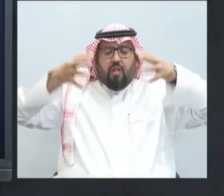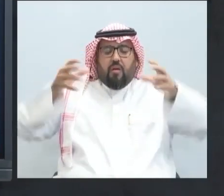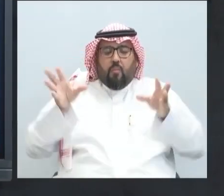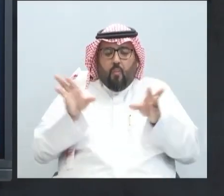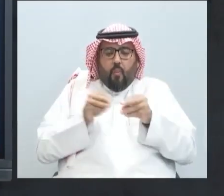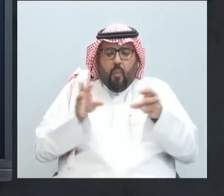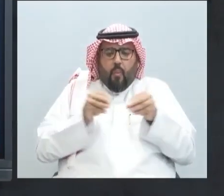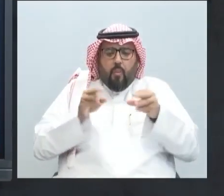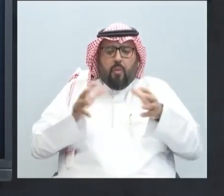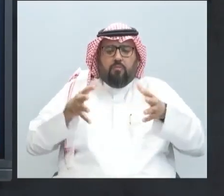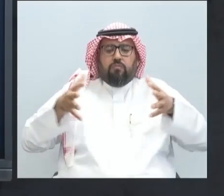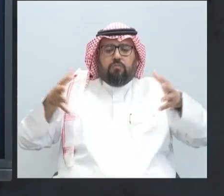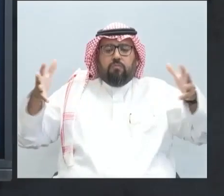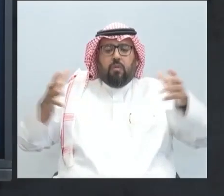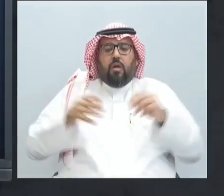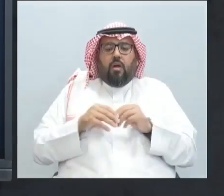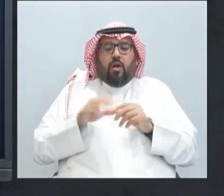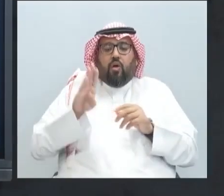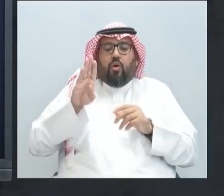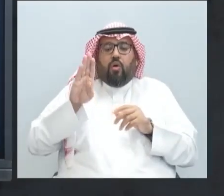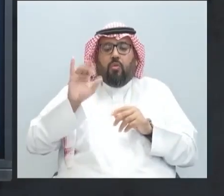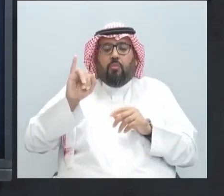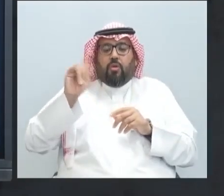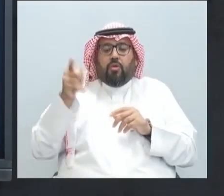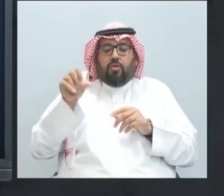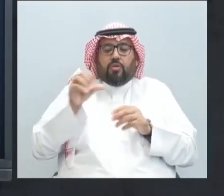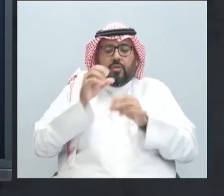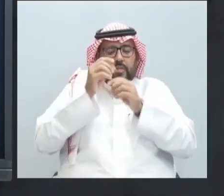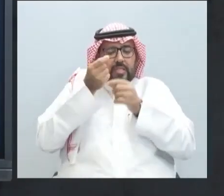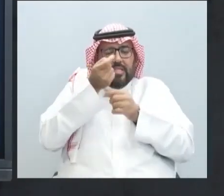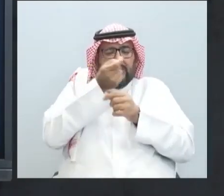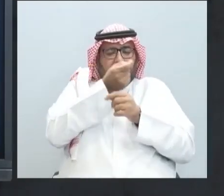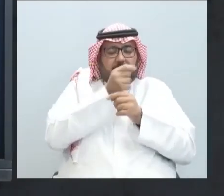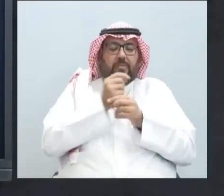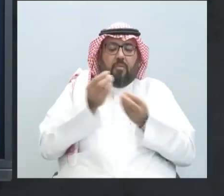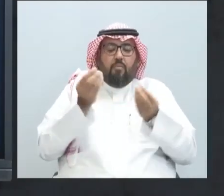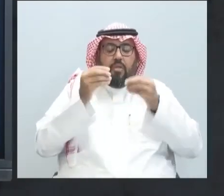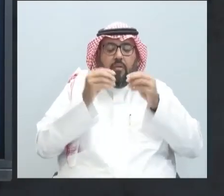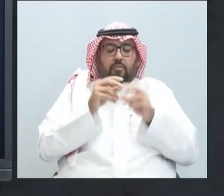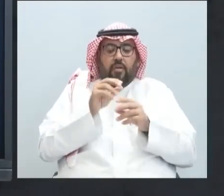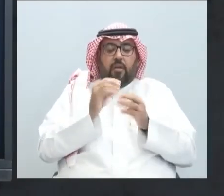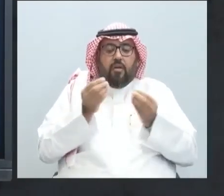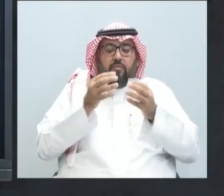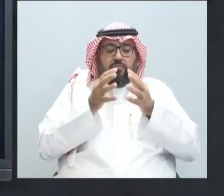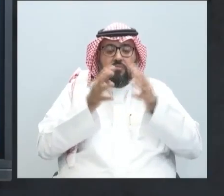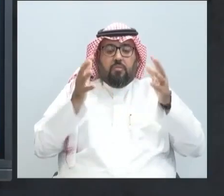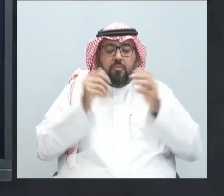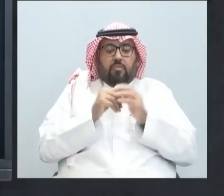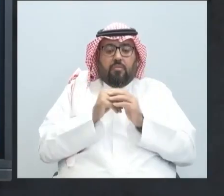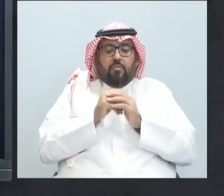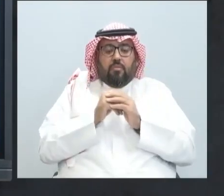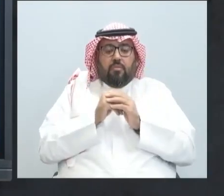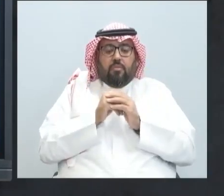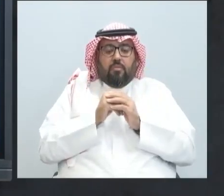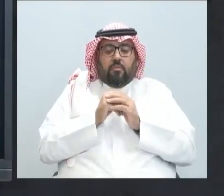تتكثف تتكثف تكون لنا الكروموسومات المتضاعفه ما هو الكروموسوم المتضاعف هذا هذا كروموسوم متضاعف هنا كذلك